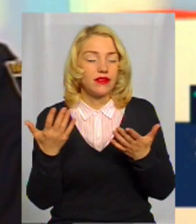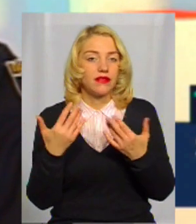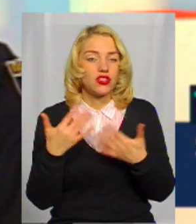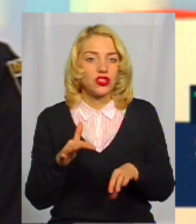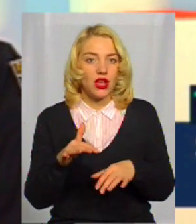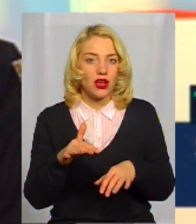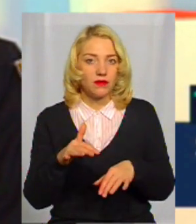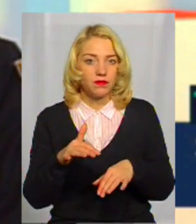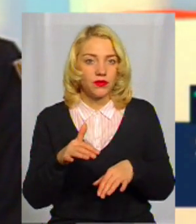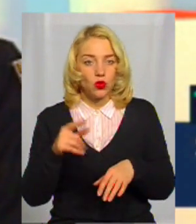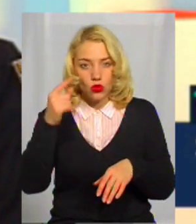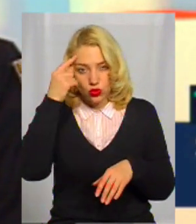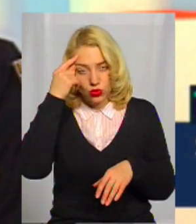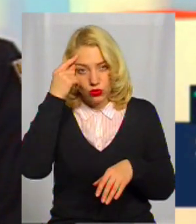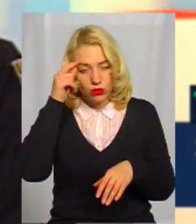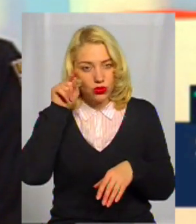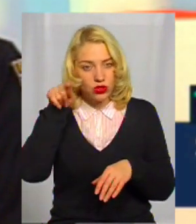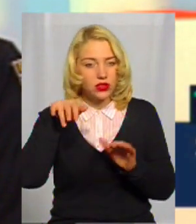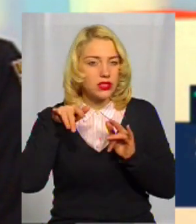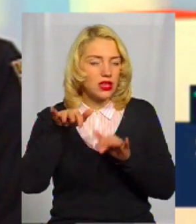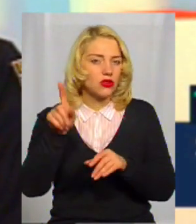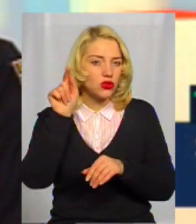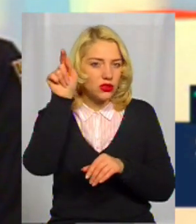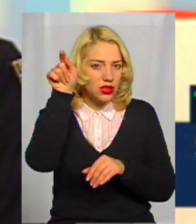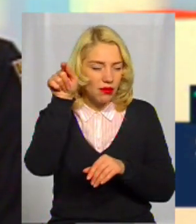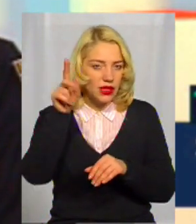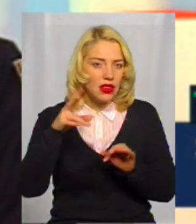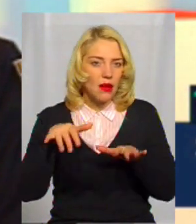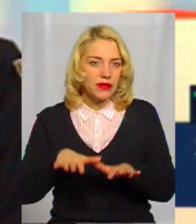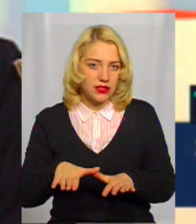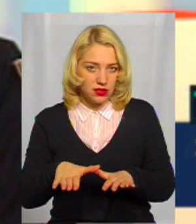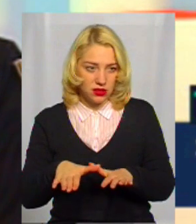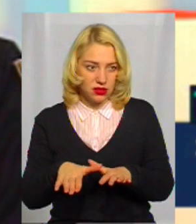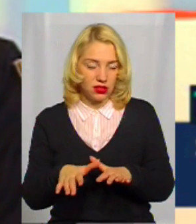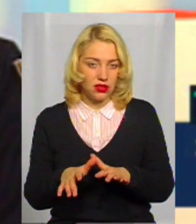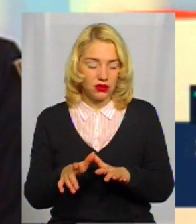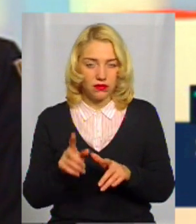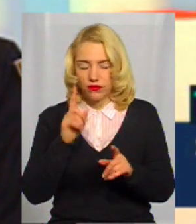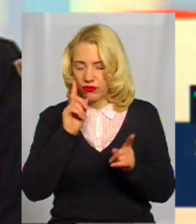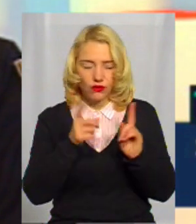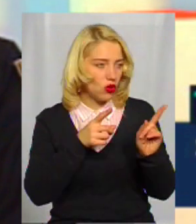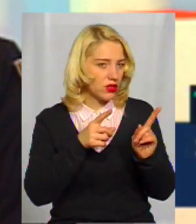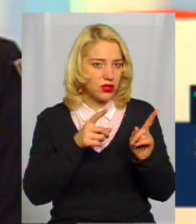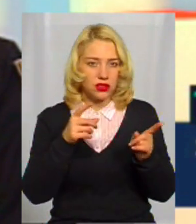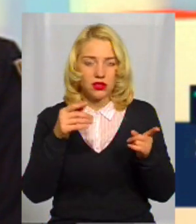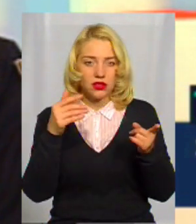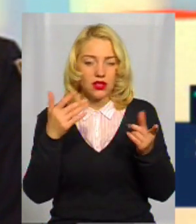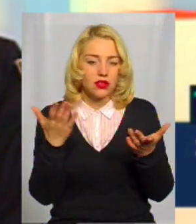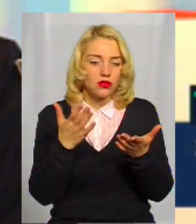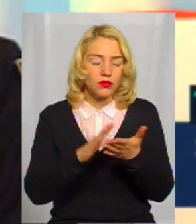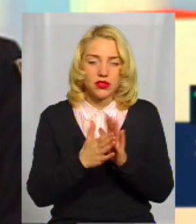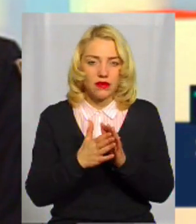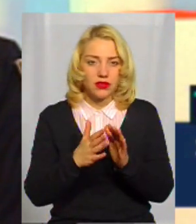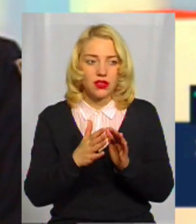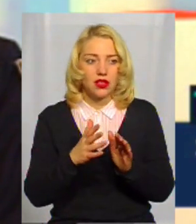вже думає про ті заходи, як він має що зробити, будучи на тому місці, відволікшись там в якійсь мірі від певних обставин, що